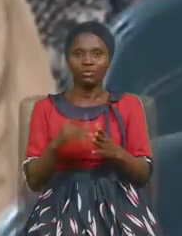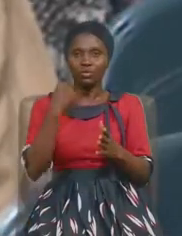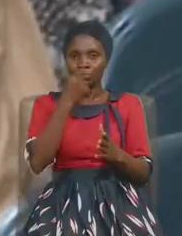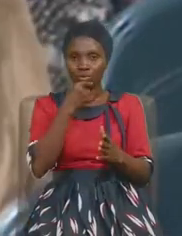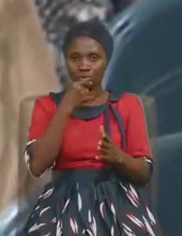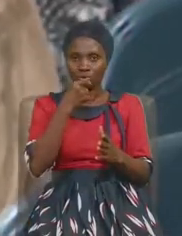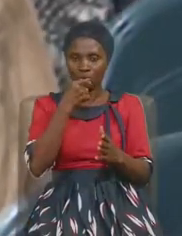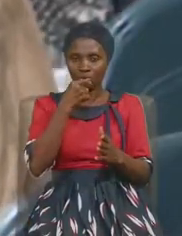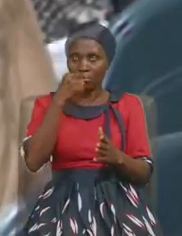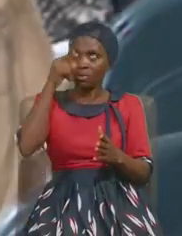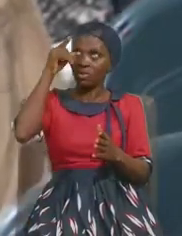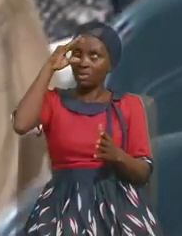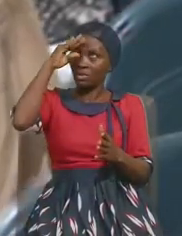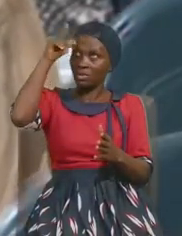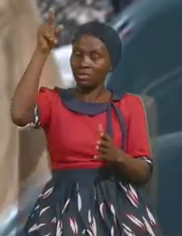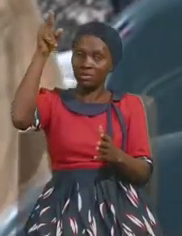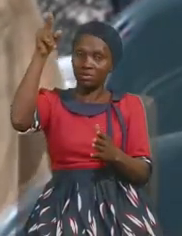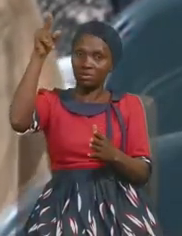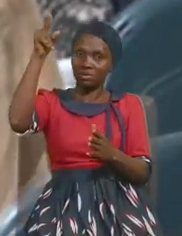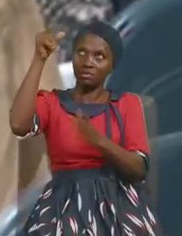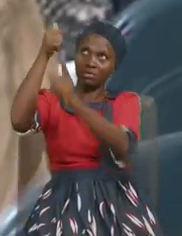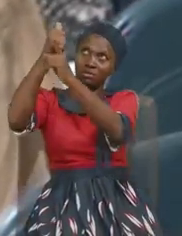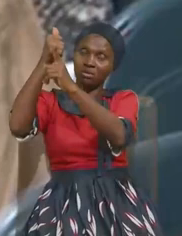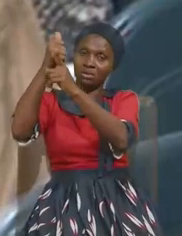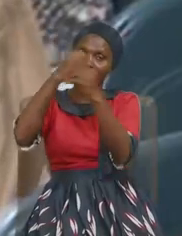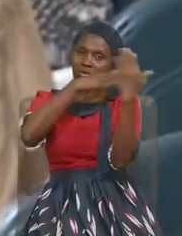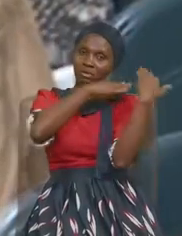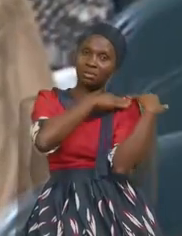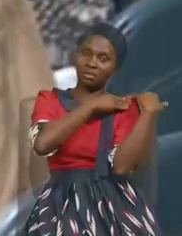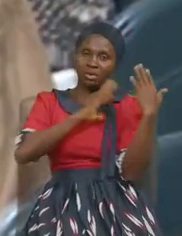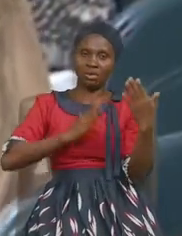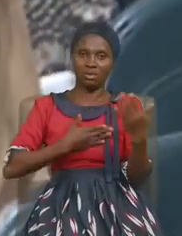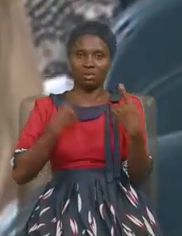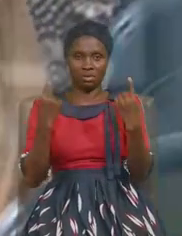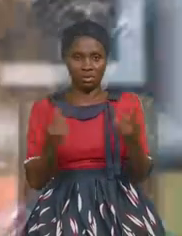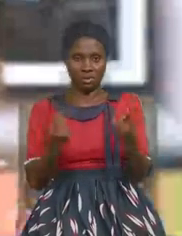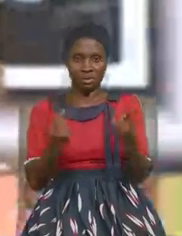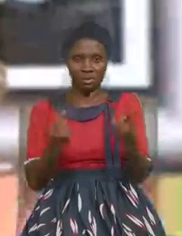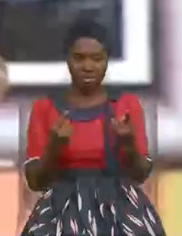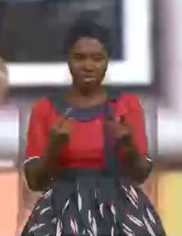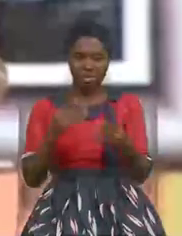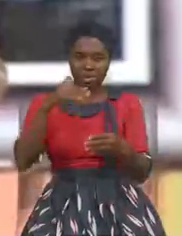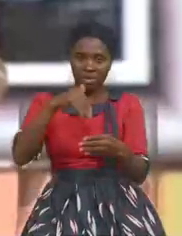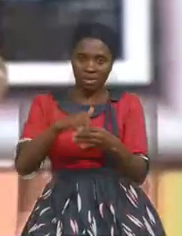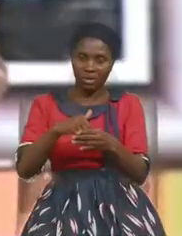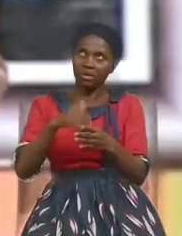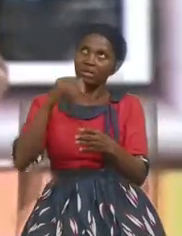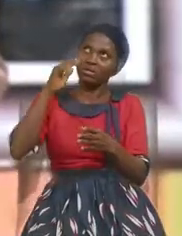Lui qui a porté lui-même nos péchés en son corps.